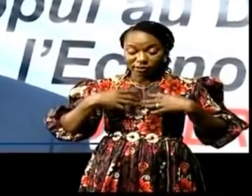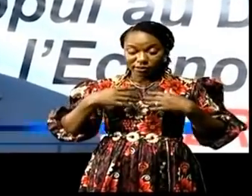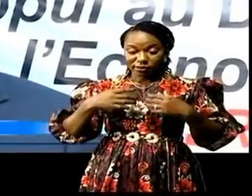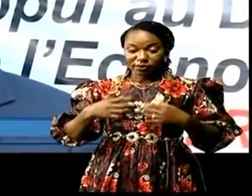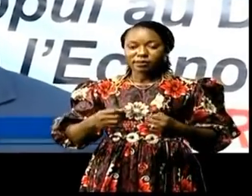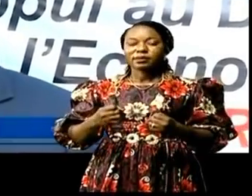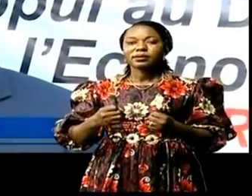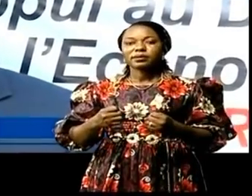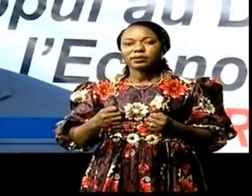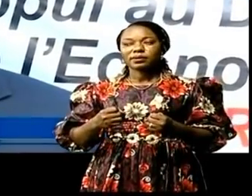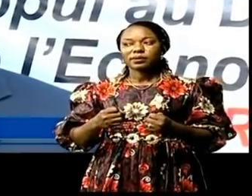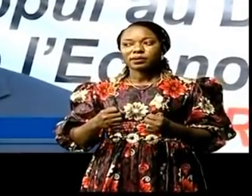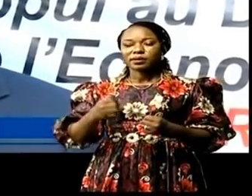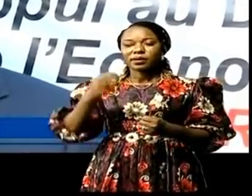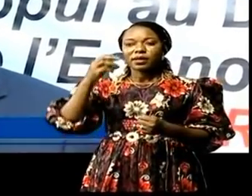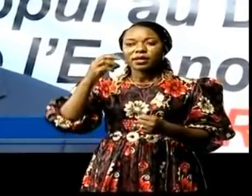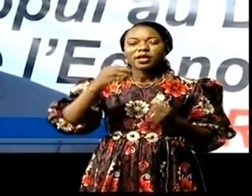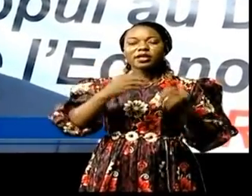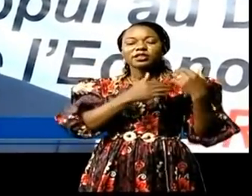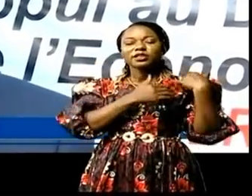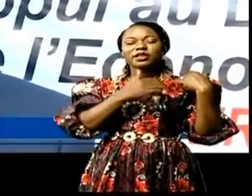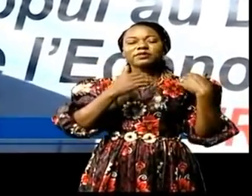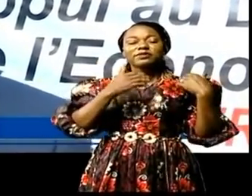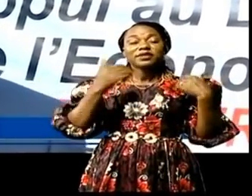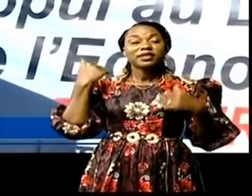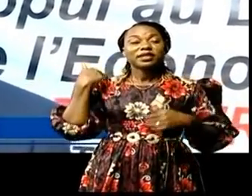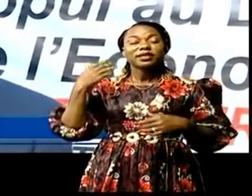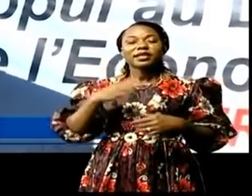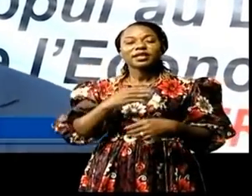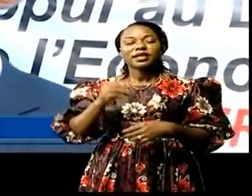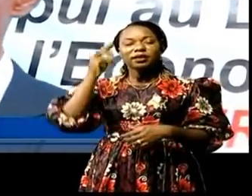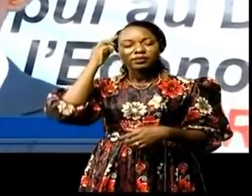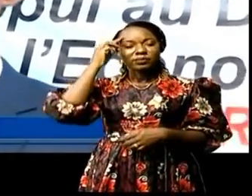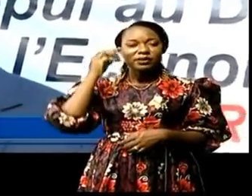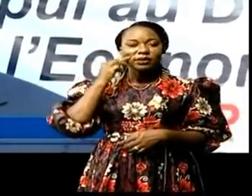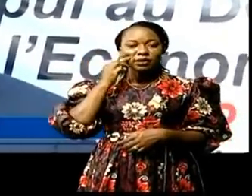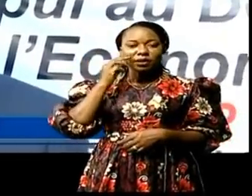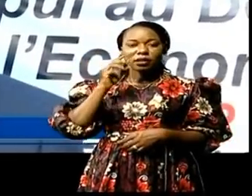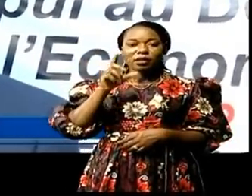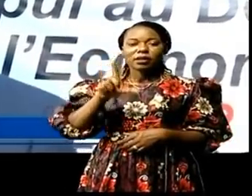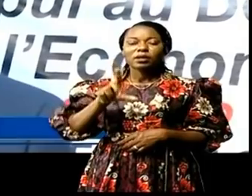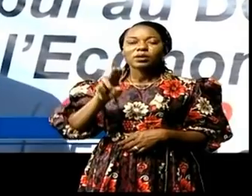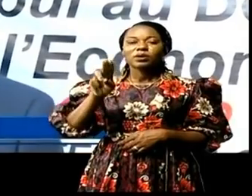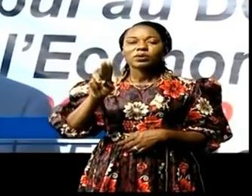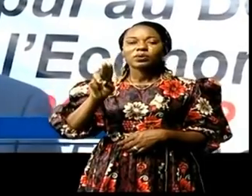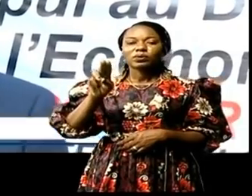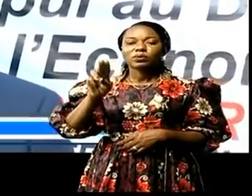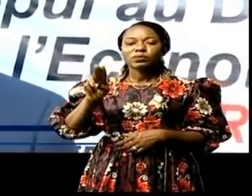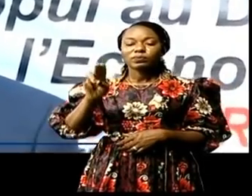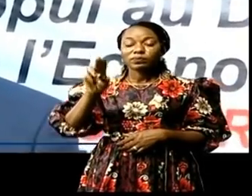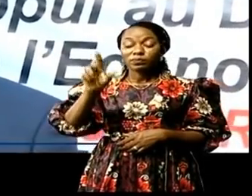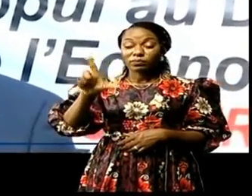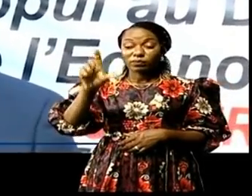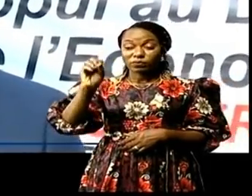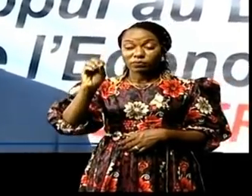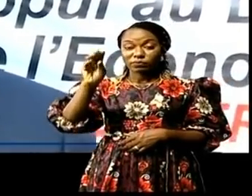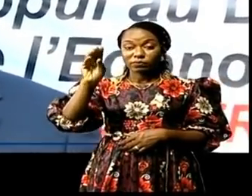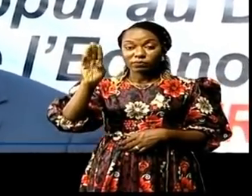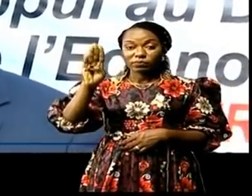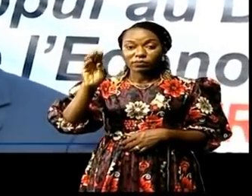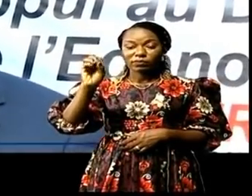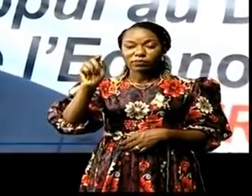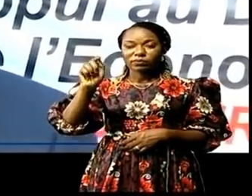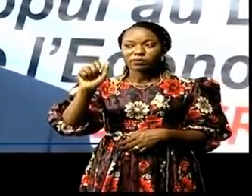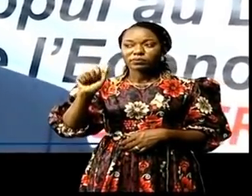son Excellence le ministre d'État François Bobota, que nous avons repris les activités au niveau de ProADER qui était en berne depuis